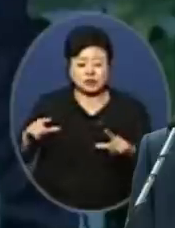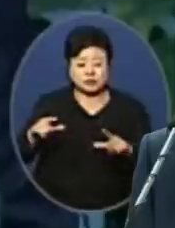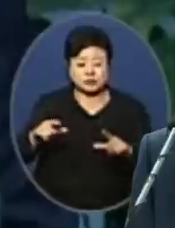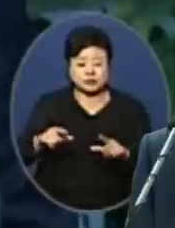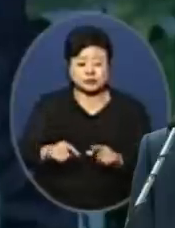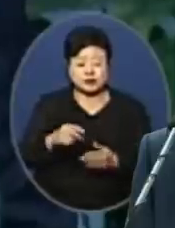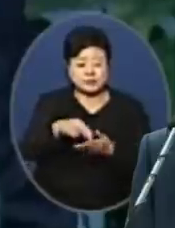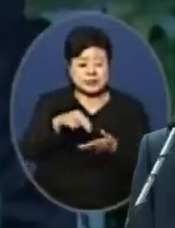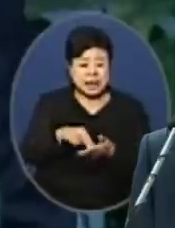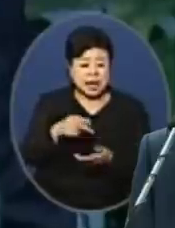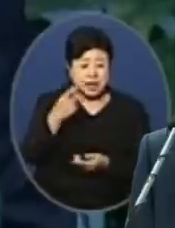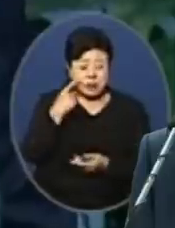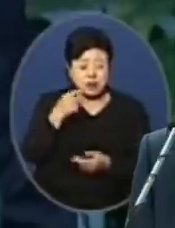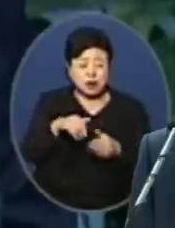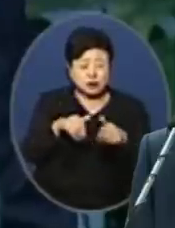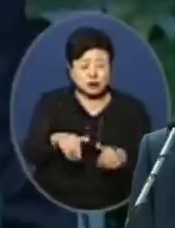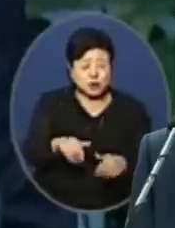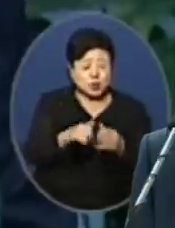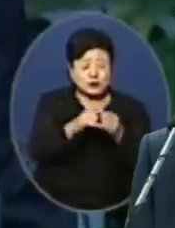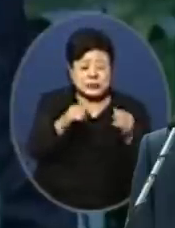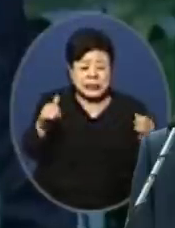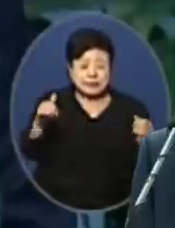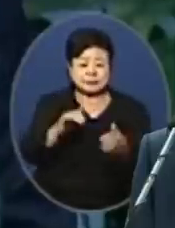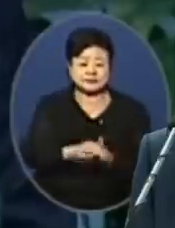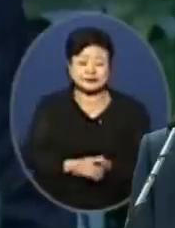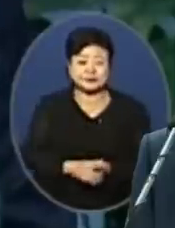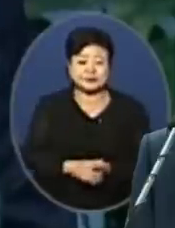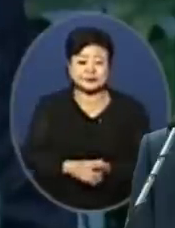애굽으로서는 노동자의